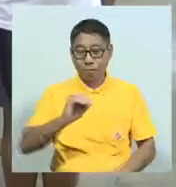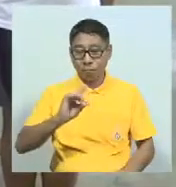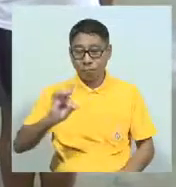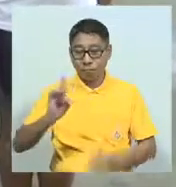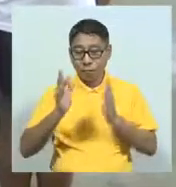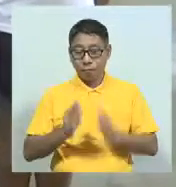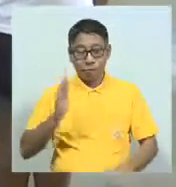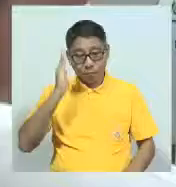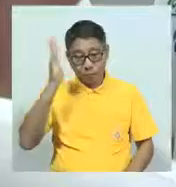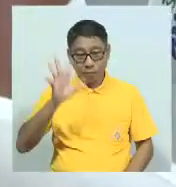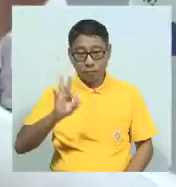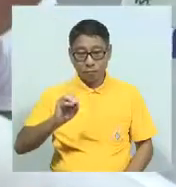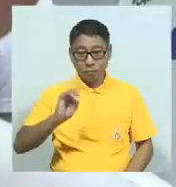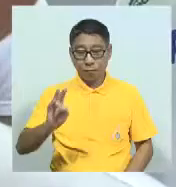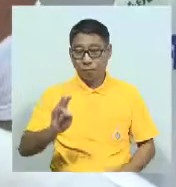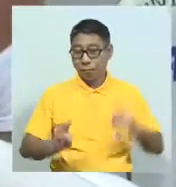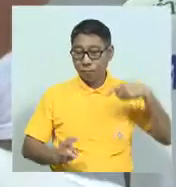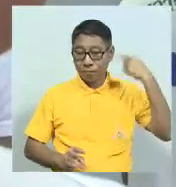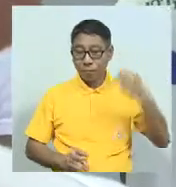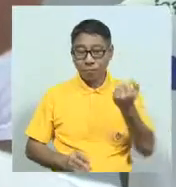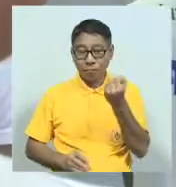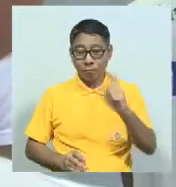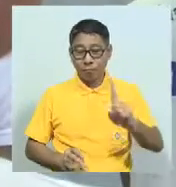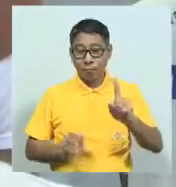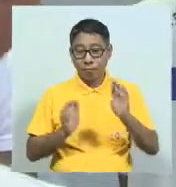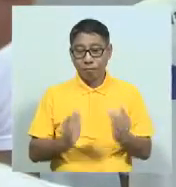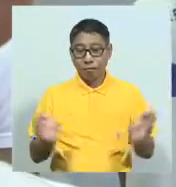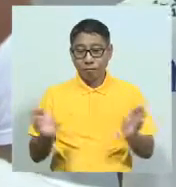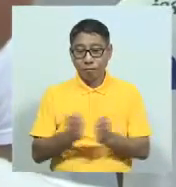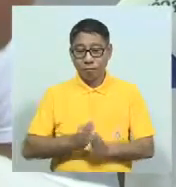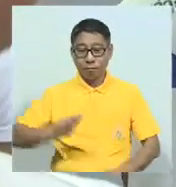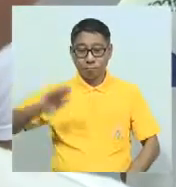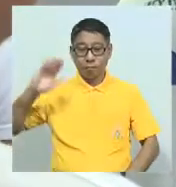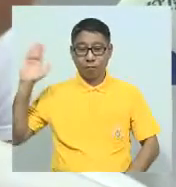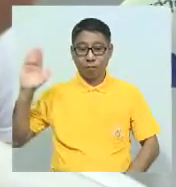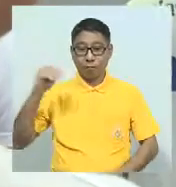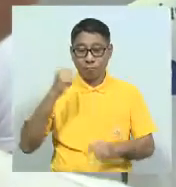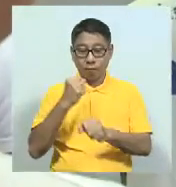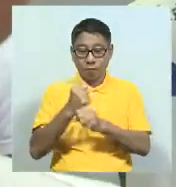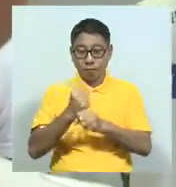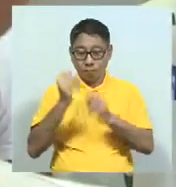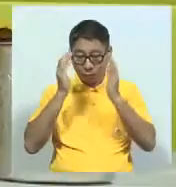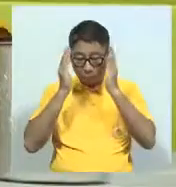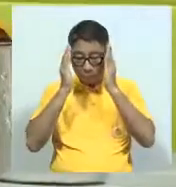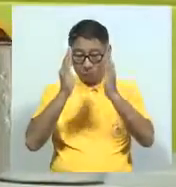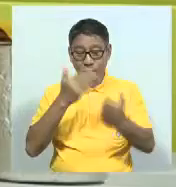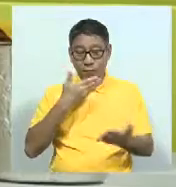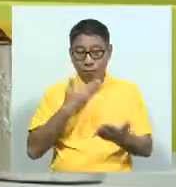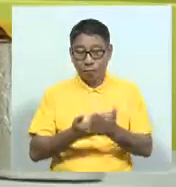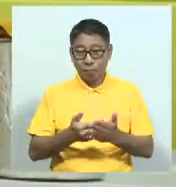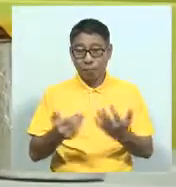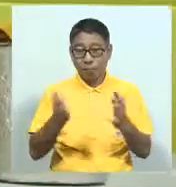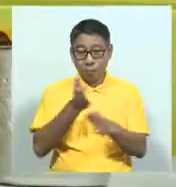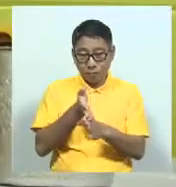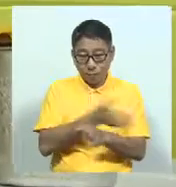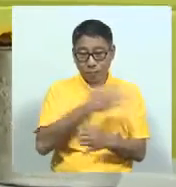ผู้ต้องขังชาย97คนผู้ต้องขังหญิง11คนได้ร่วมกันกล่าวปฏิญาณตนว่าจะตั้งใจทำความดีโดยก่อนปล่อยตัว